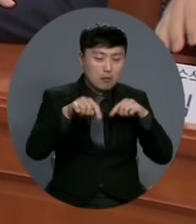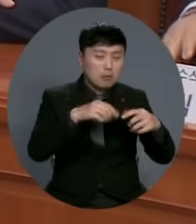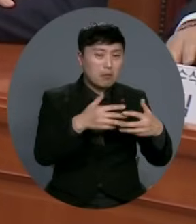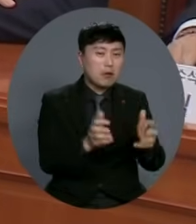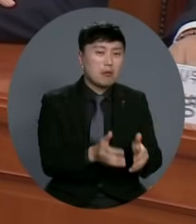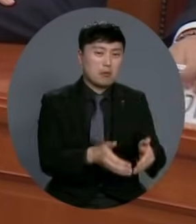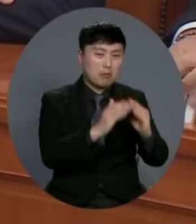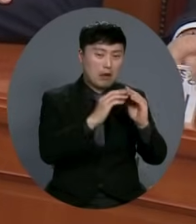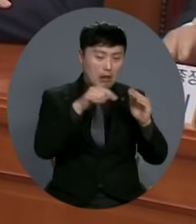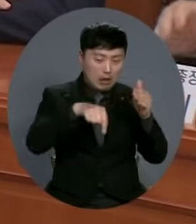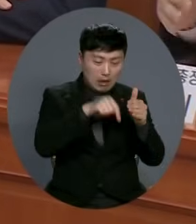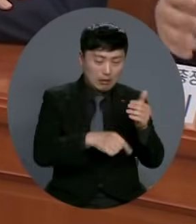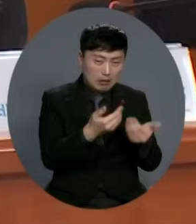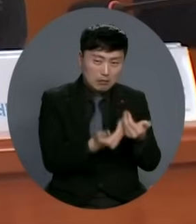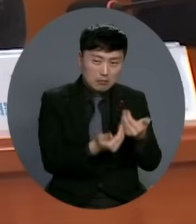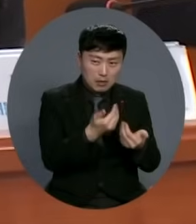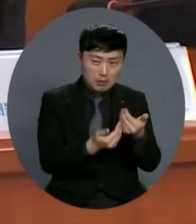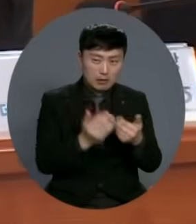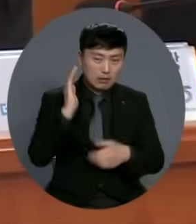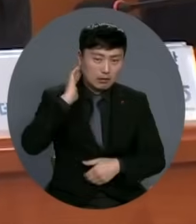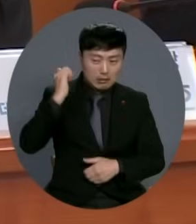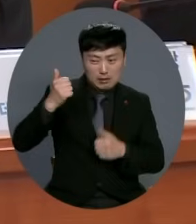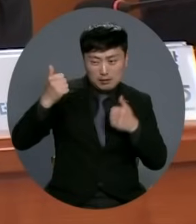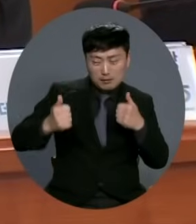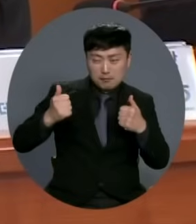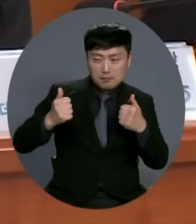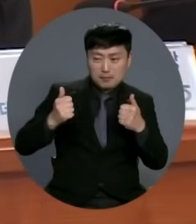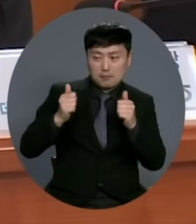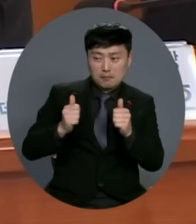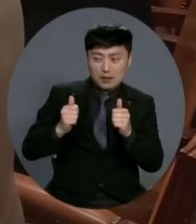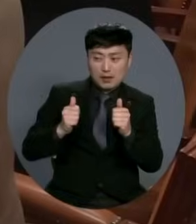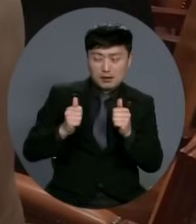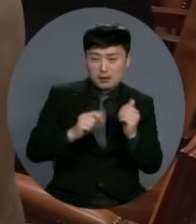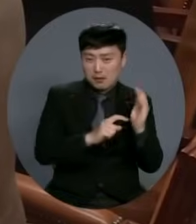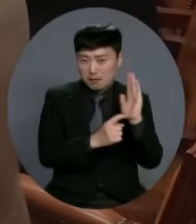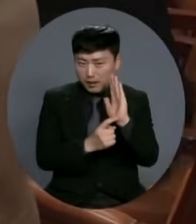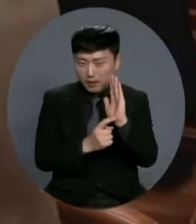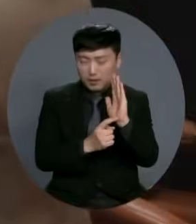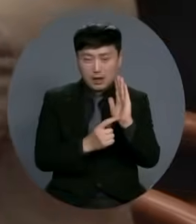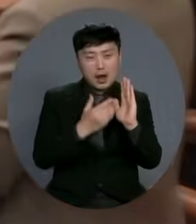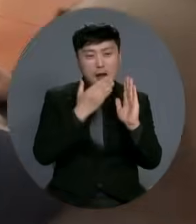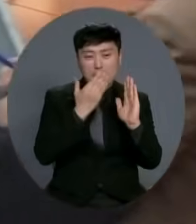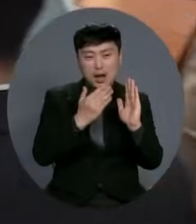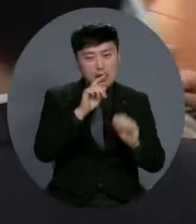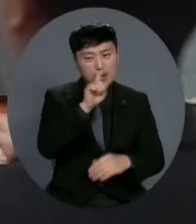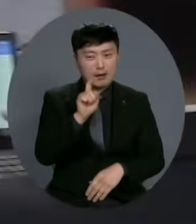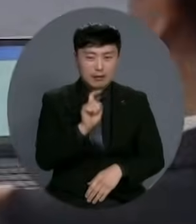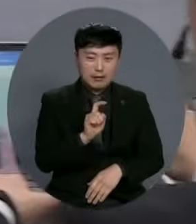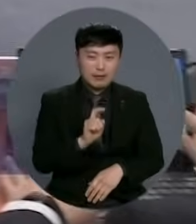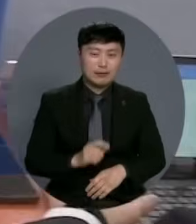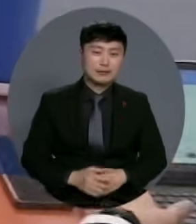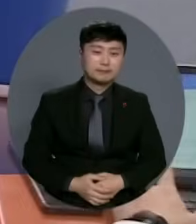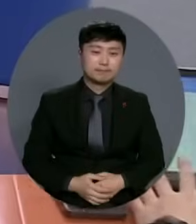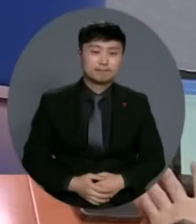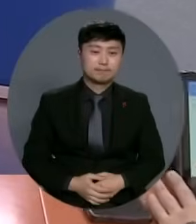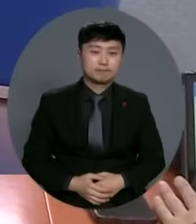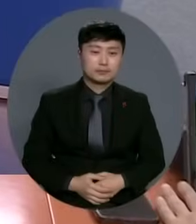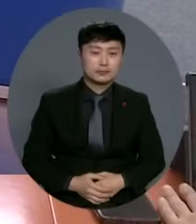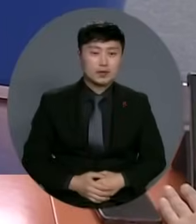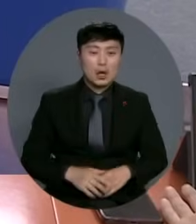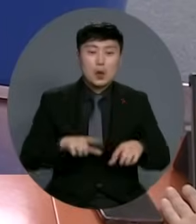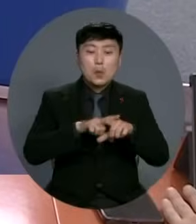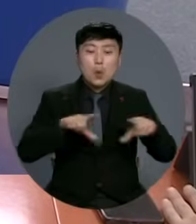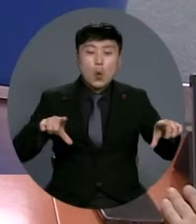있어 정권 심판론이 지역에서 제대로 먹혀 들지는 미지수입니다 일반적으로는 그 반사 이익을